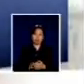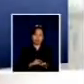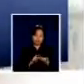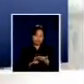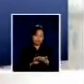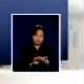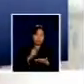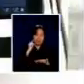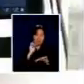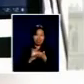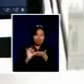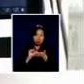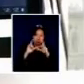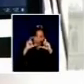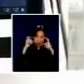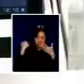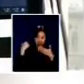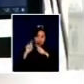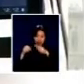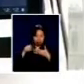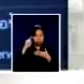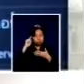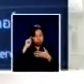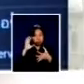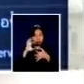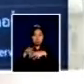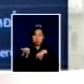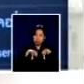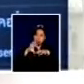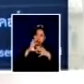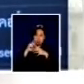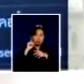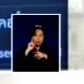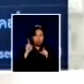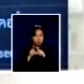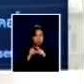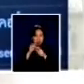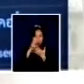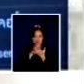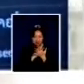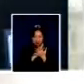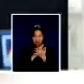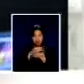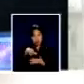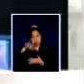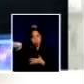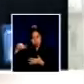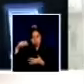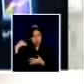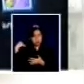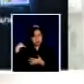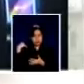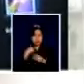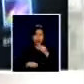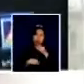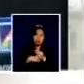าดหวังในเรื่องของการบริหารจัดการด้วยเครื่องแท็บเล็ตเนี่ยนอกเหนือจากกลุ่มสาระวิชาปกติเนี่ยก็ยังเสริมส